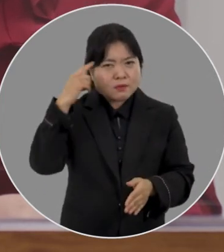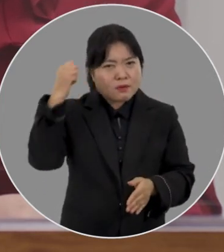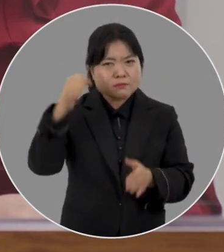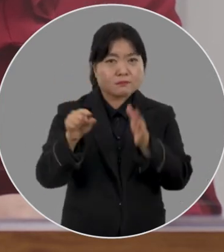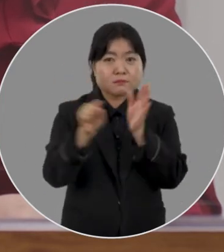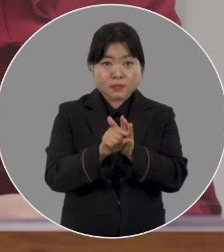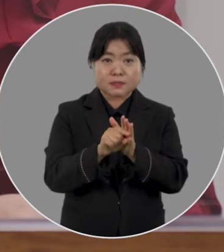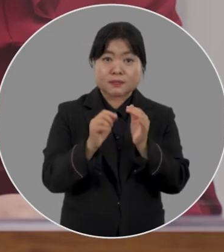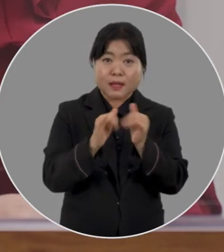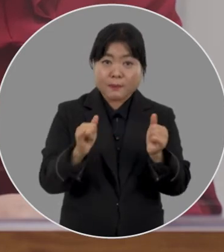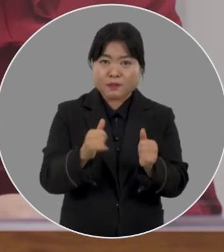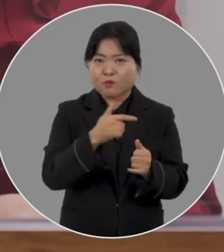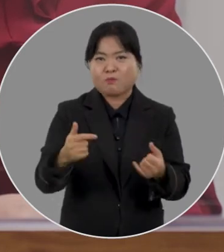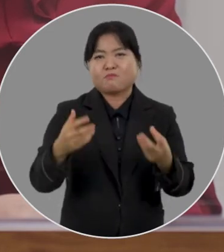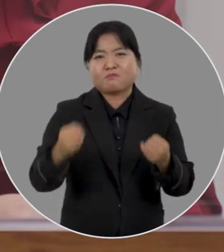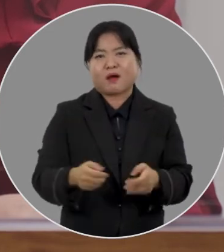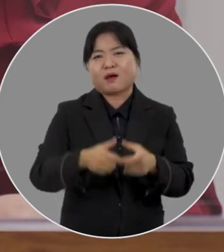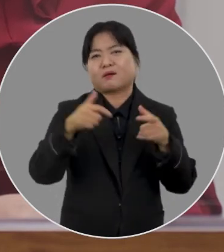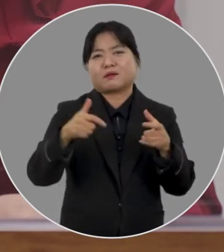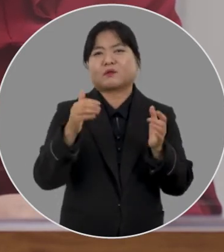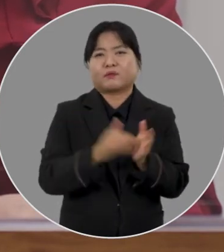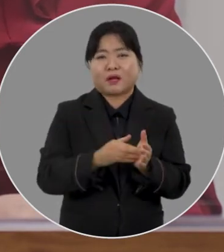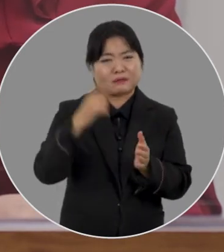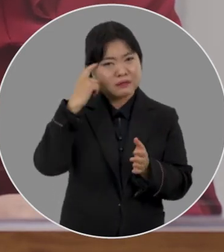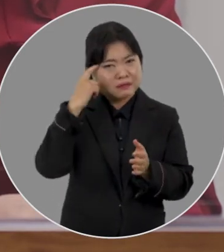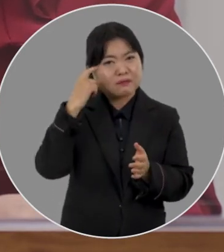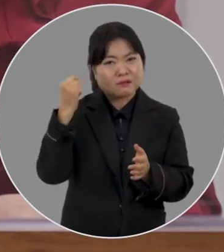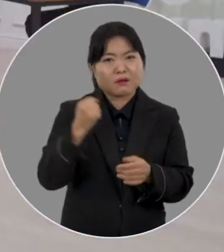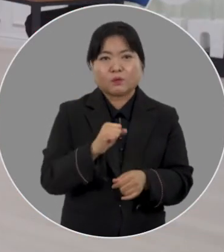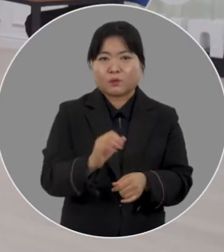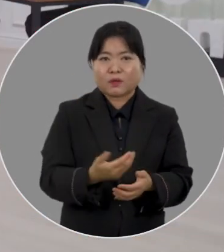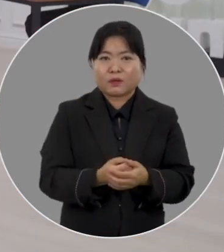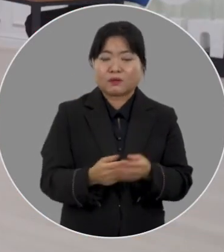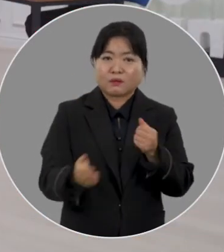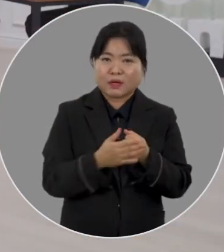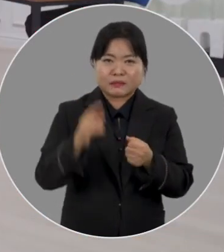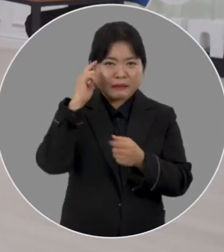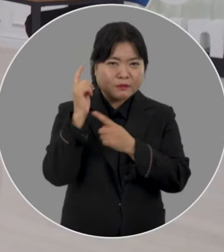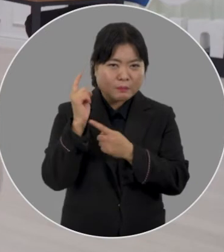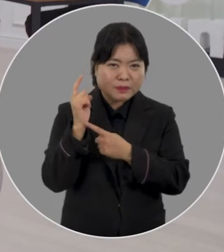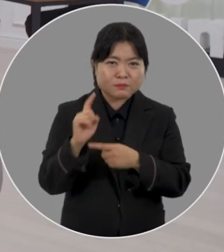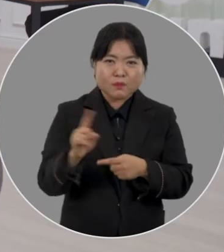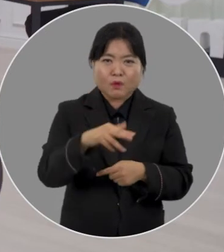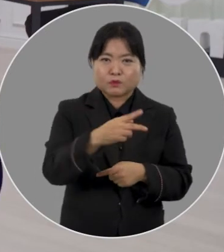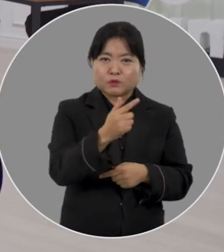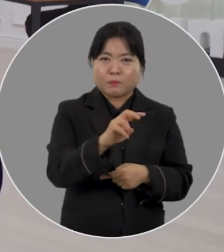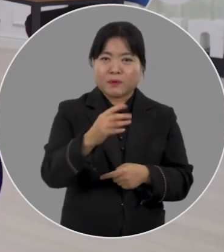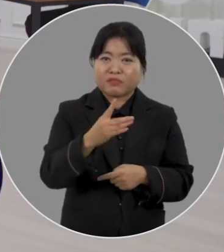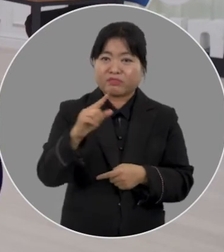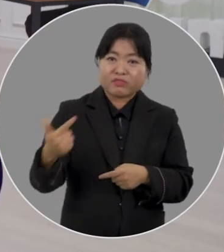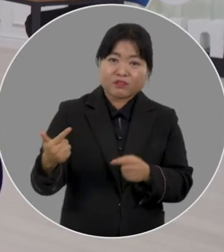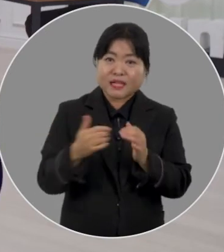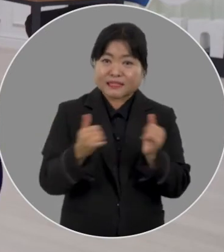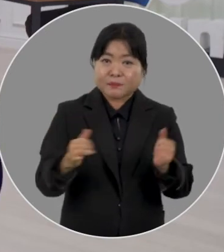있는 사람이 너무 많아졌다라는 생각을 요즘 좀 하게 되거든요. 그러니까 이 개념이 사실은 그 존